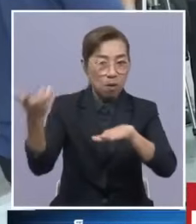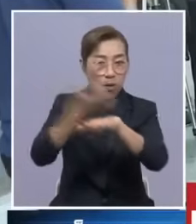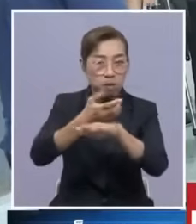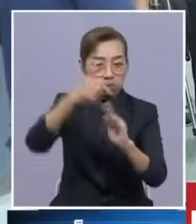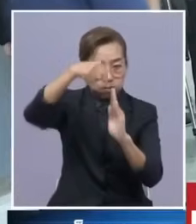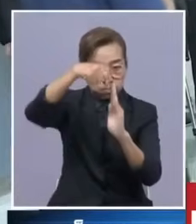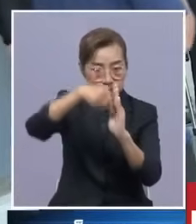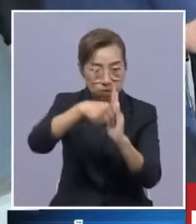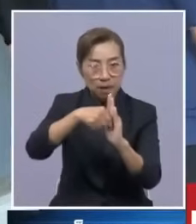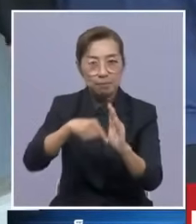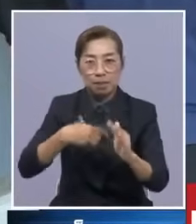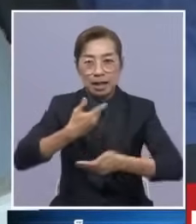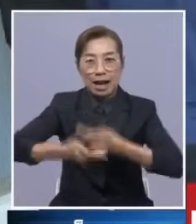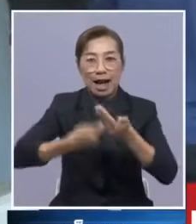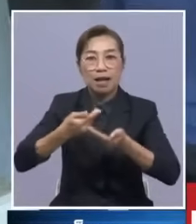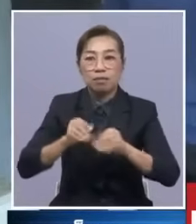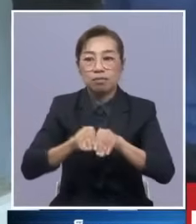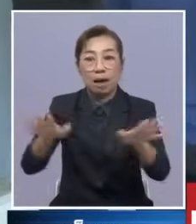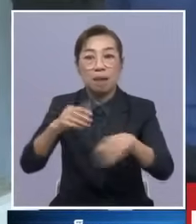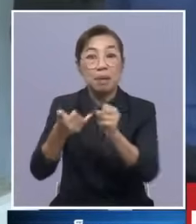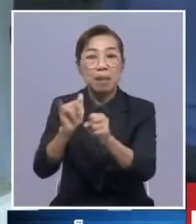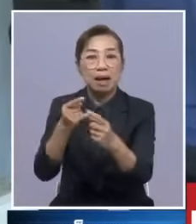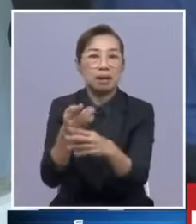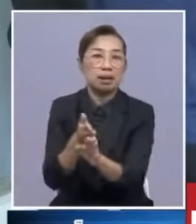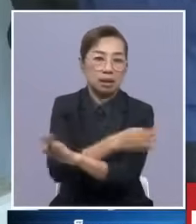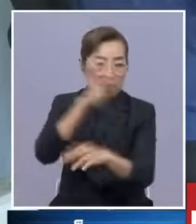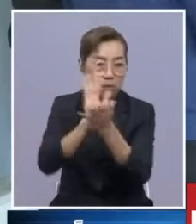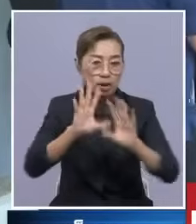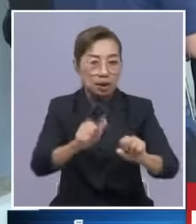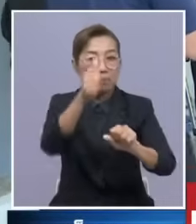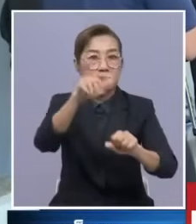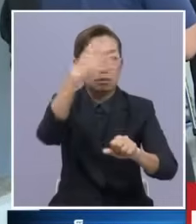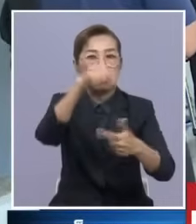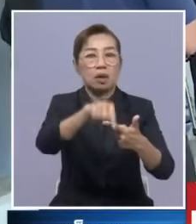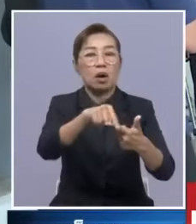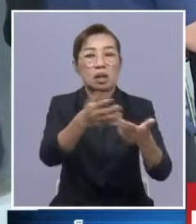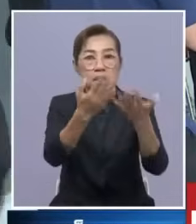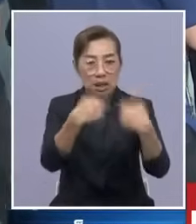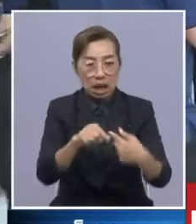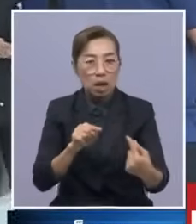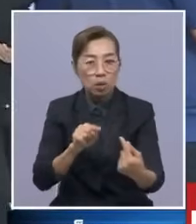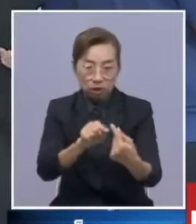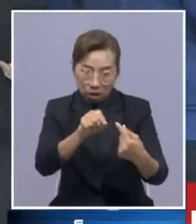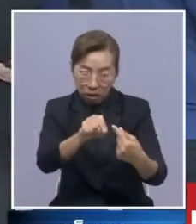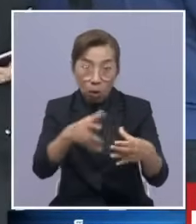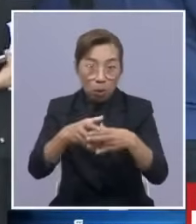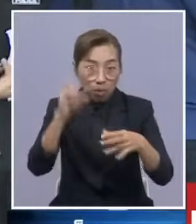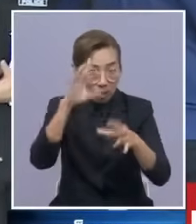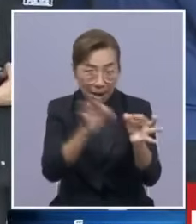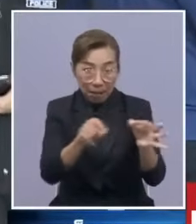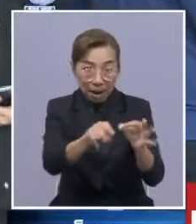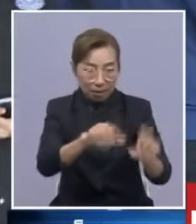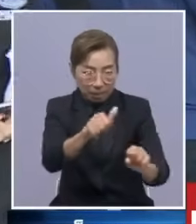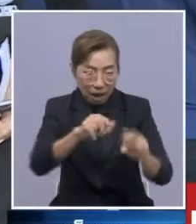แต่ว่าตำรวจนั้นสามารถที่จะเข้าไปจับกุมแล้วก็ตัดวงจรเครือข่ายนี้ได้ก่อนค่ะซึ่งหลังจากนี้ก็จะมีการขยายผลเพิ่มเติมสำหรับเครือข่าย